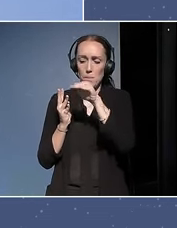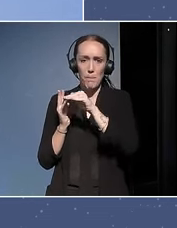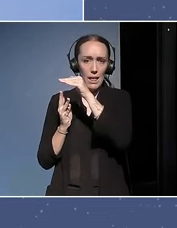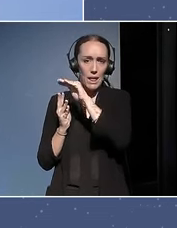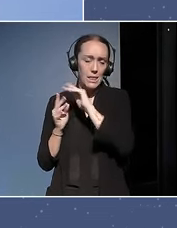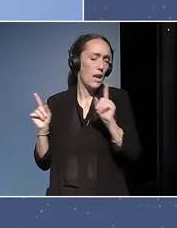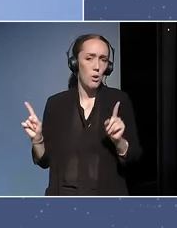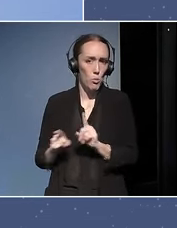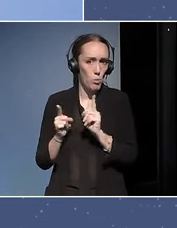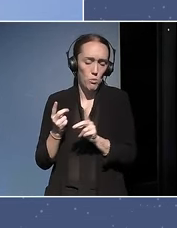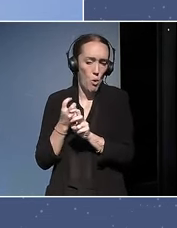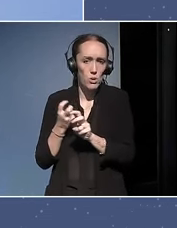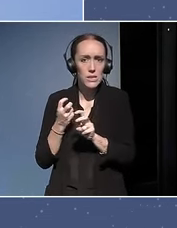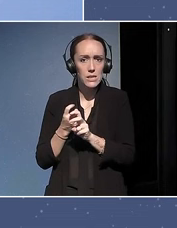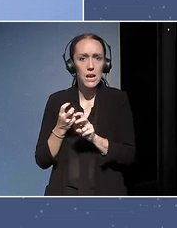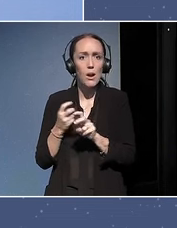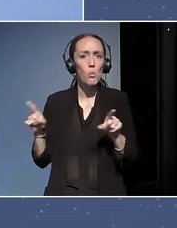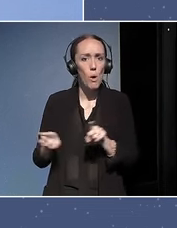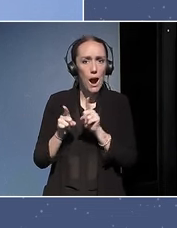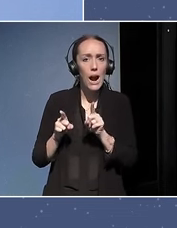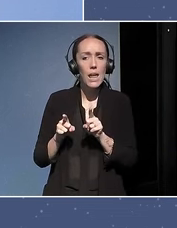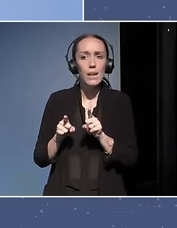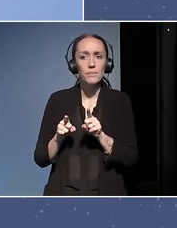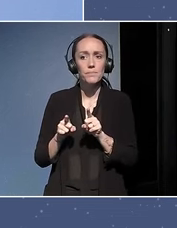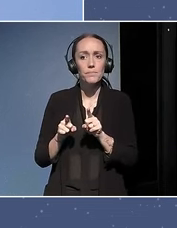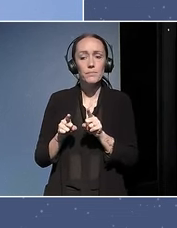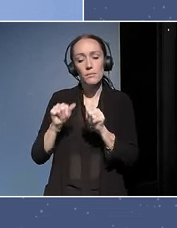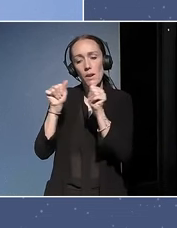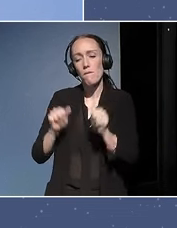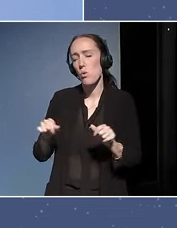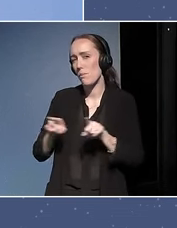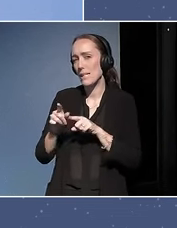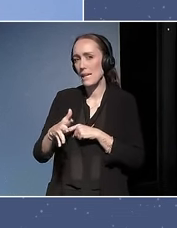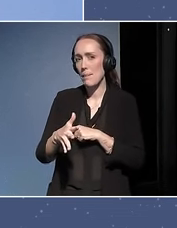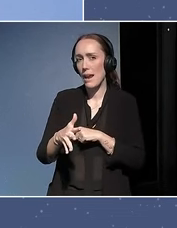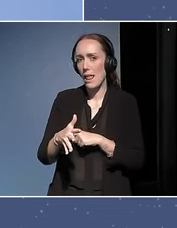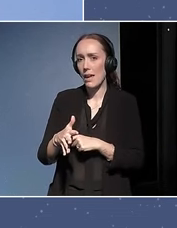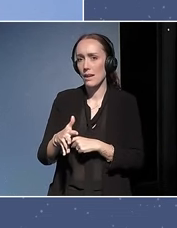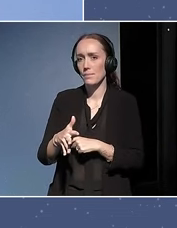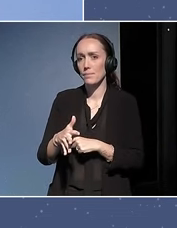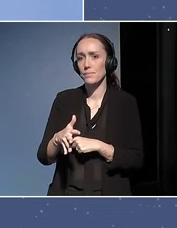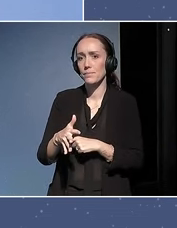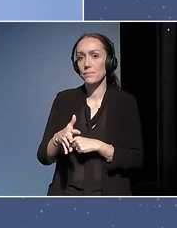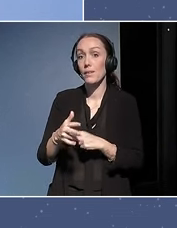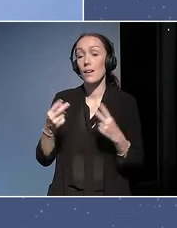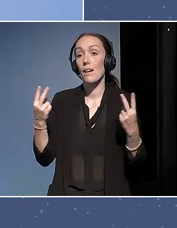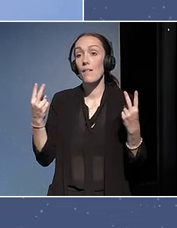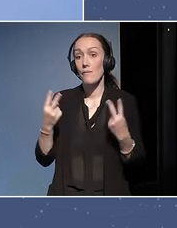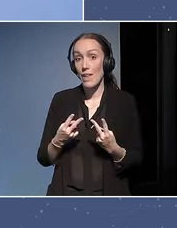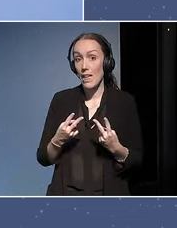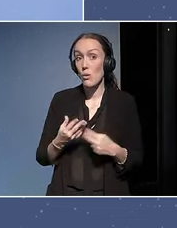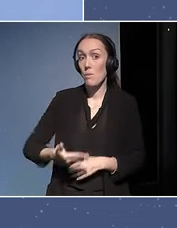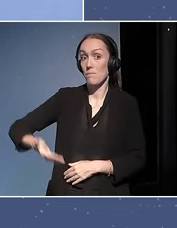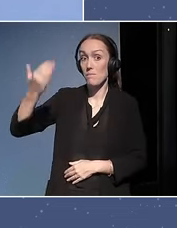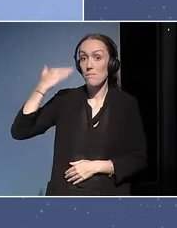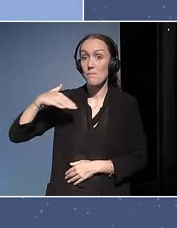le stesse ossa di forma molto simile Ehm ma in passato